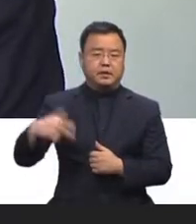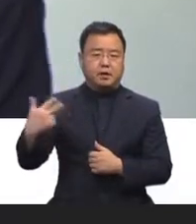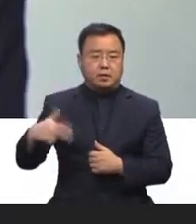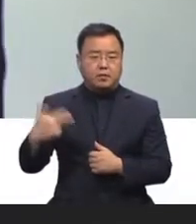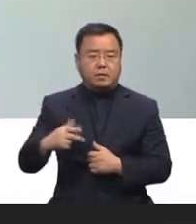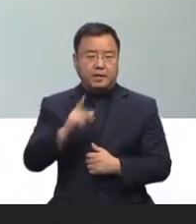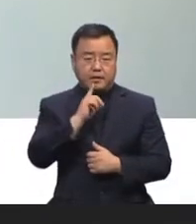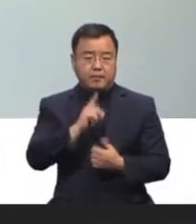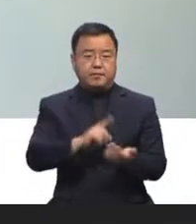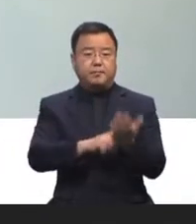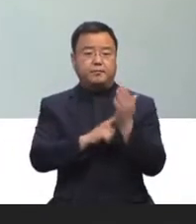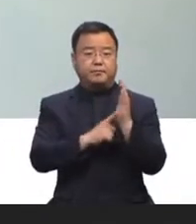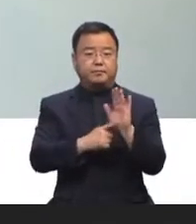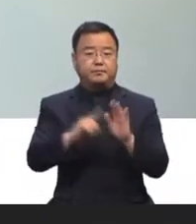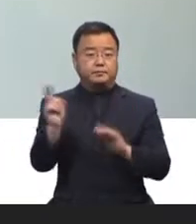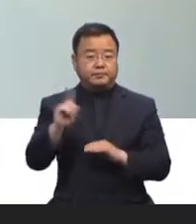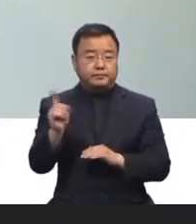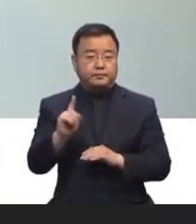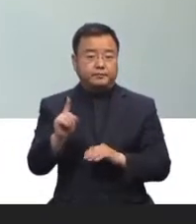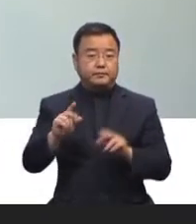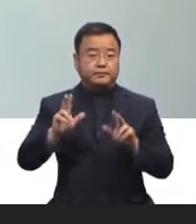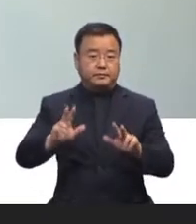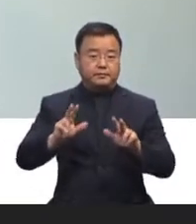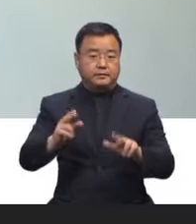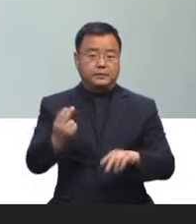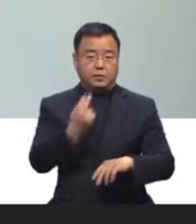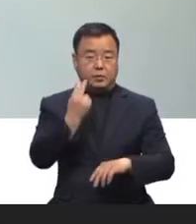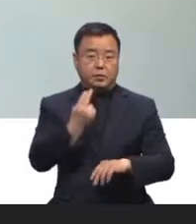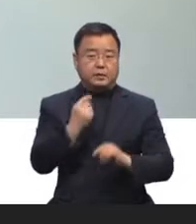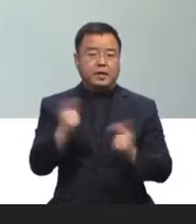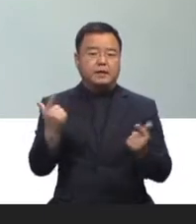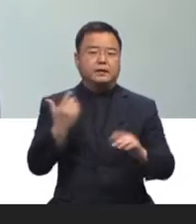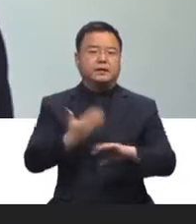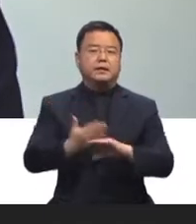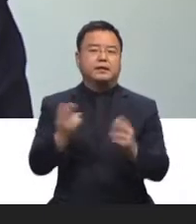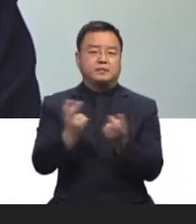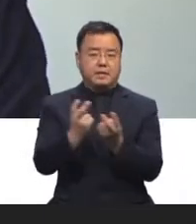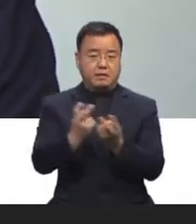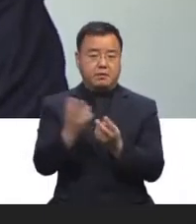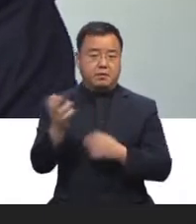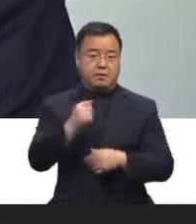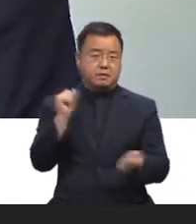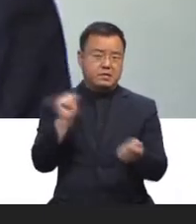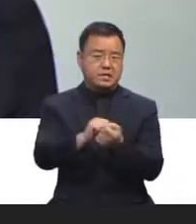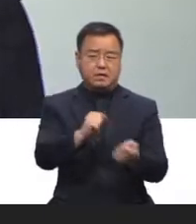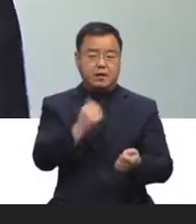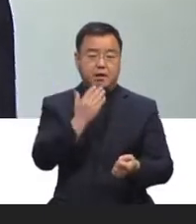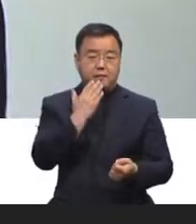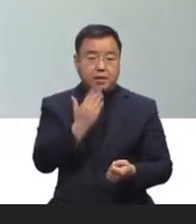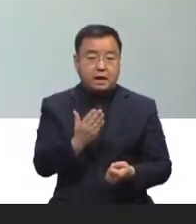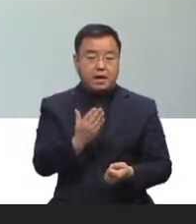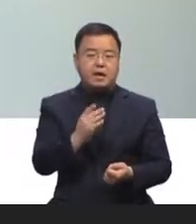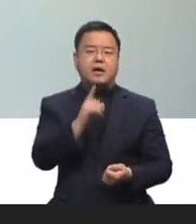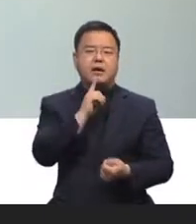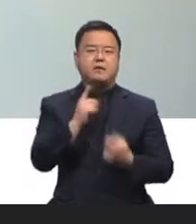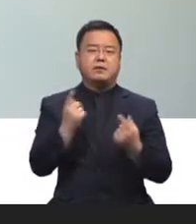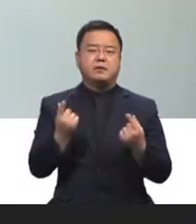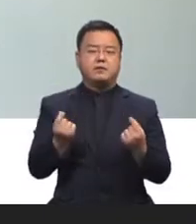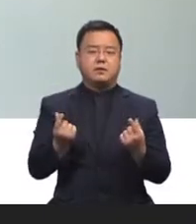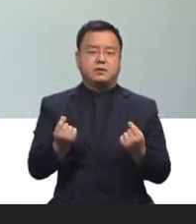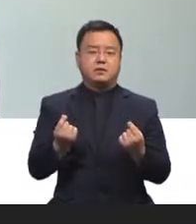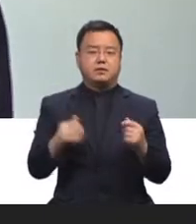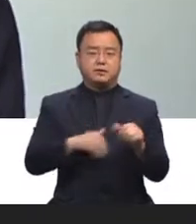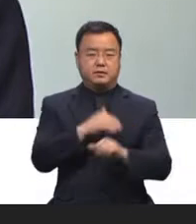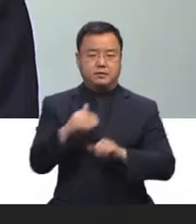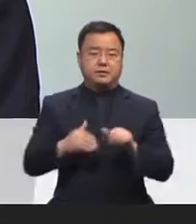입담과 앞으로 이 지금의 홍 끼가 않은 반 방법으로도 전방 한화가 이런 추론을 할 수 있는 상황이